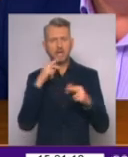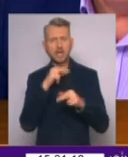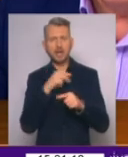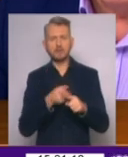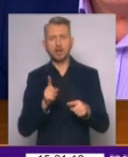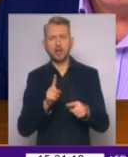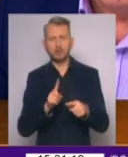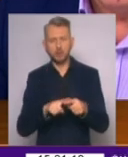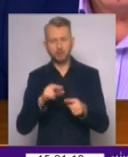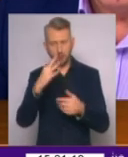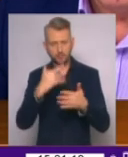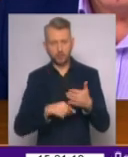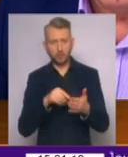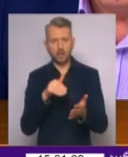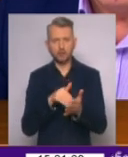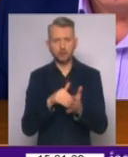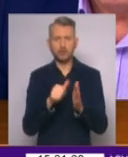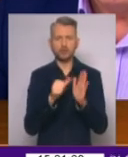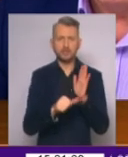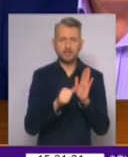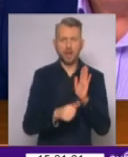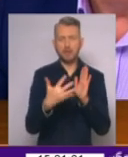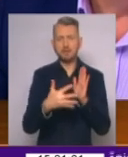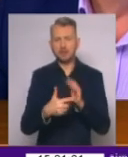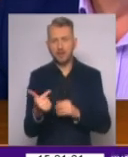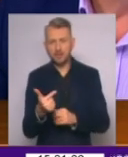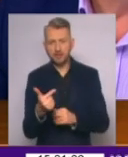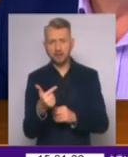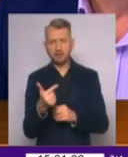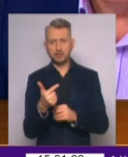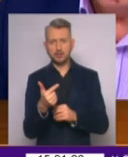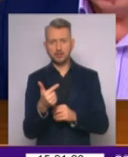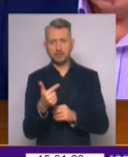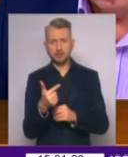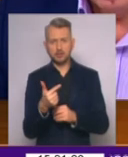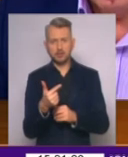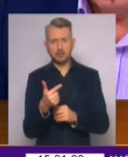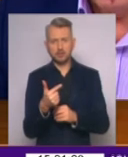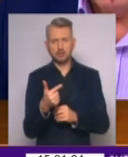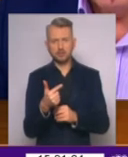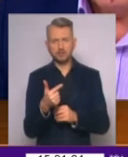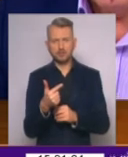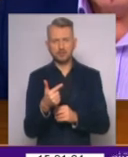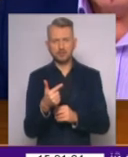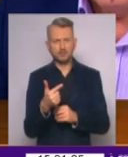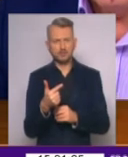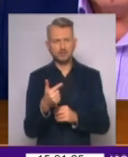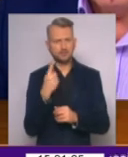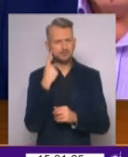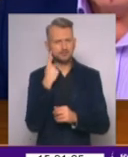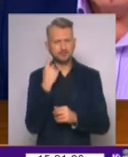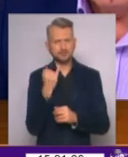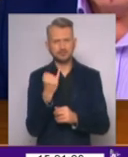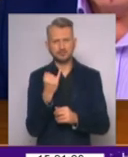которое идет по списку, которое стоит 60-50 гривен. Это все у меня сократилось, супал, все